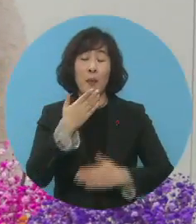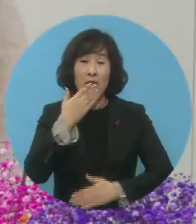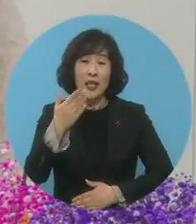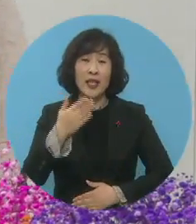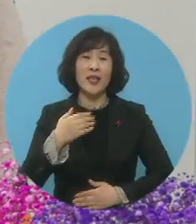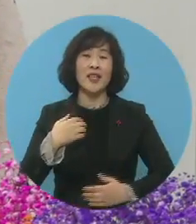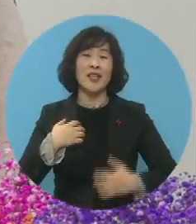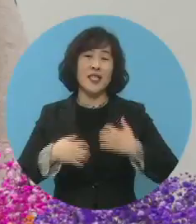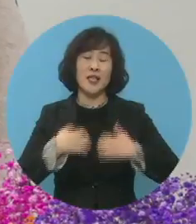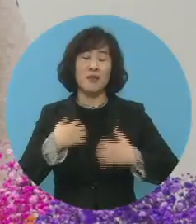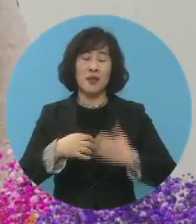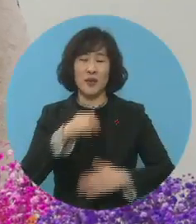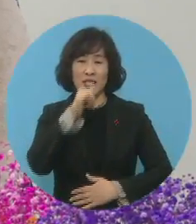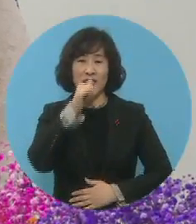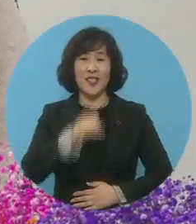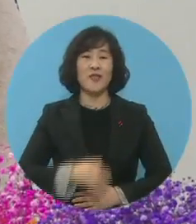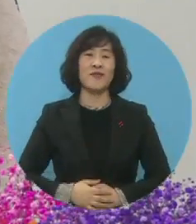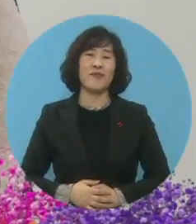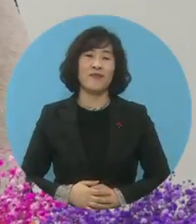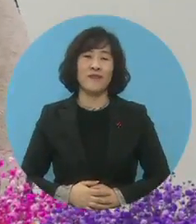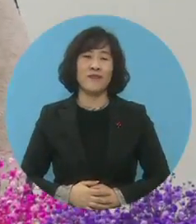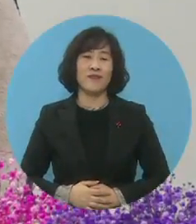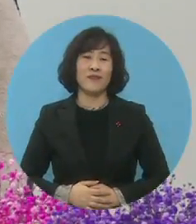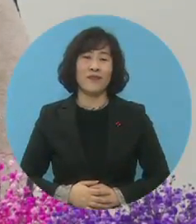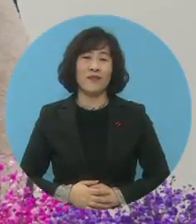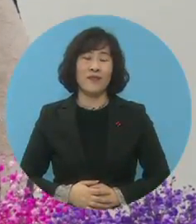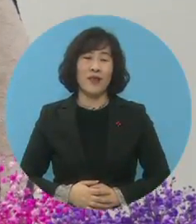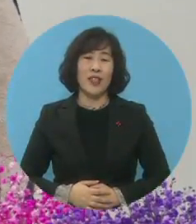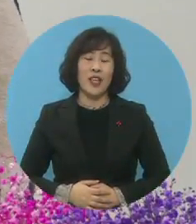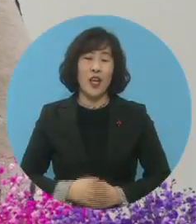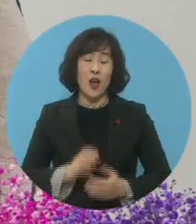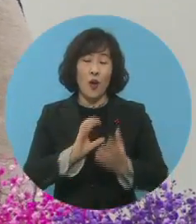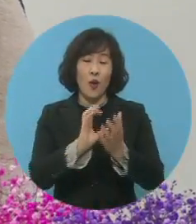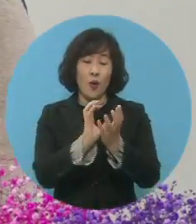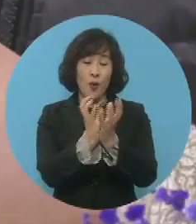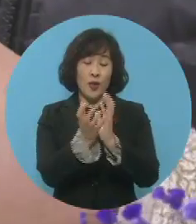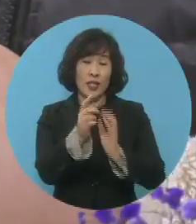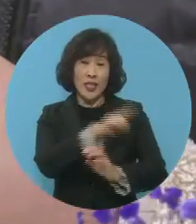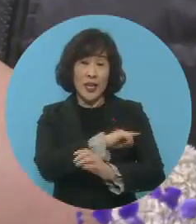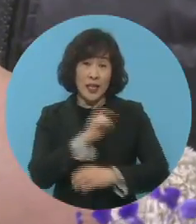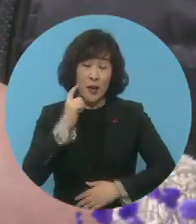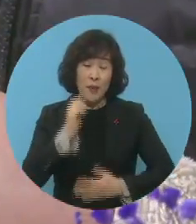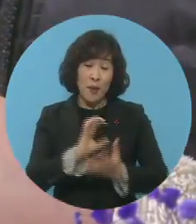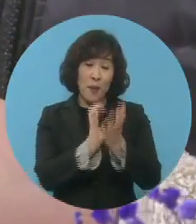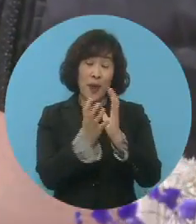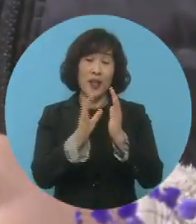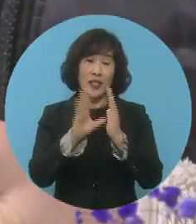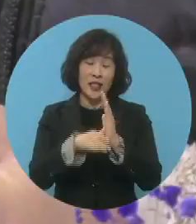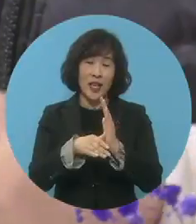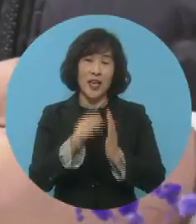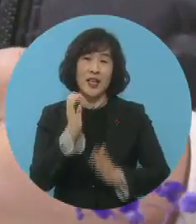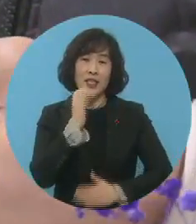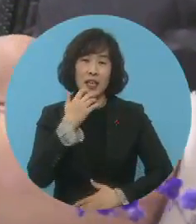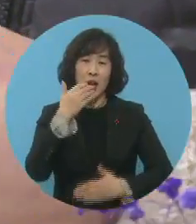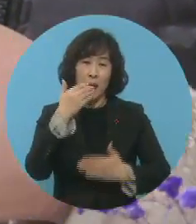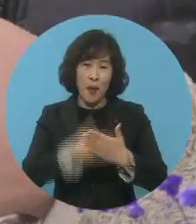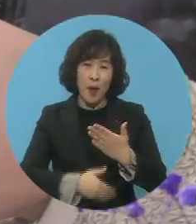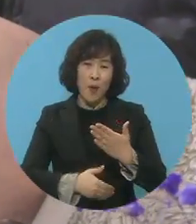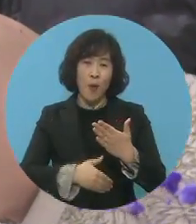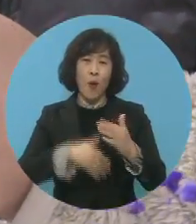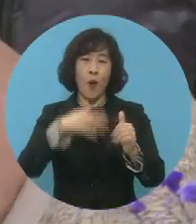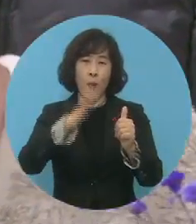염료를 흡수하는데 이 과정에서 적정한 온도와 수분을 유지하게 돼 꽃의 생명력이 그대로